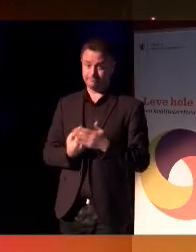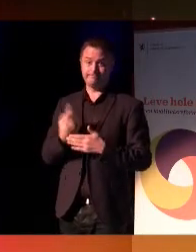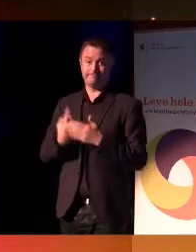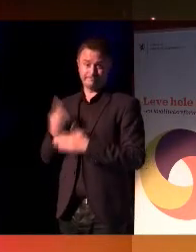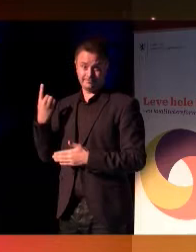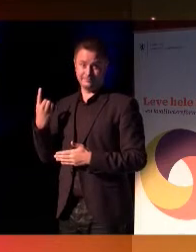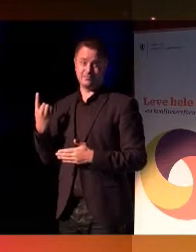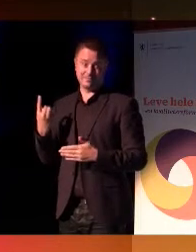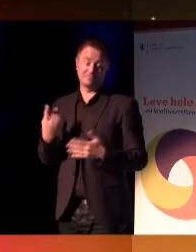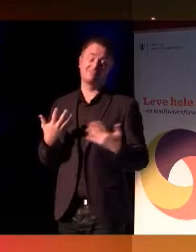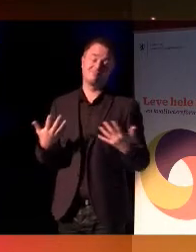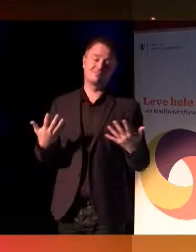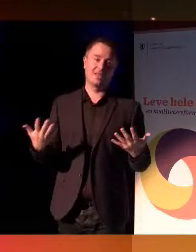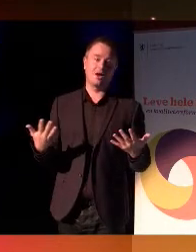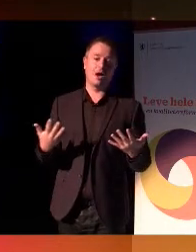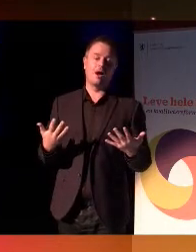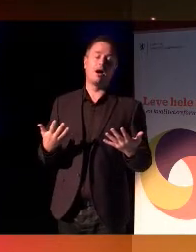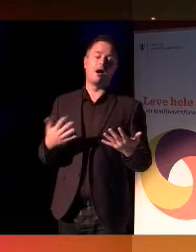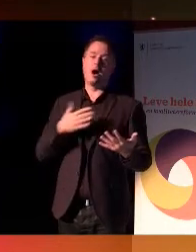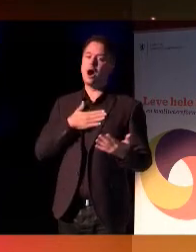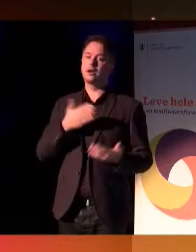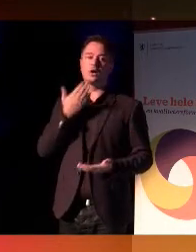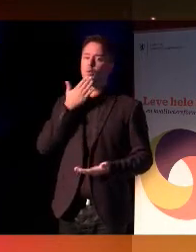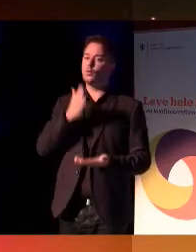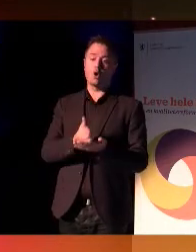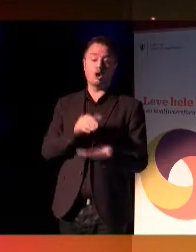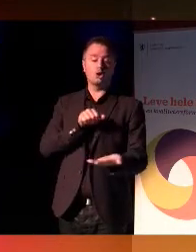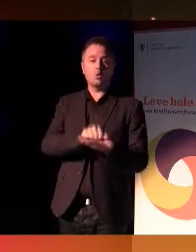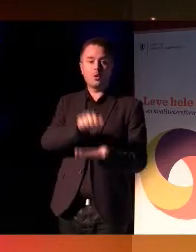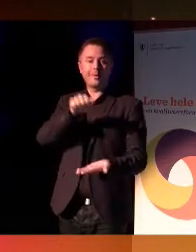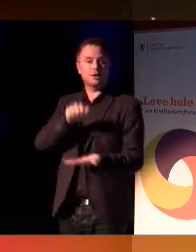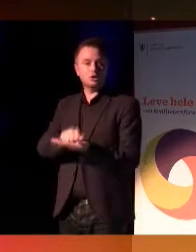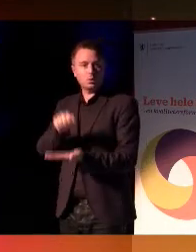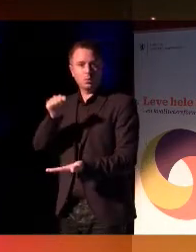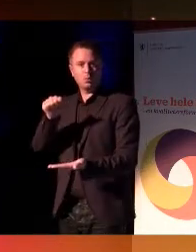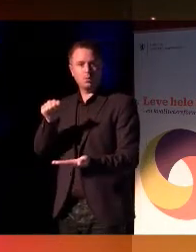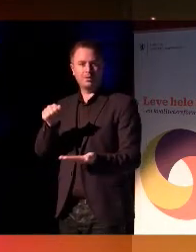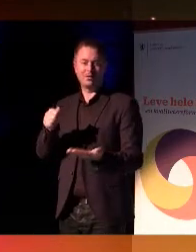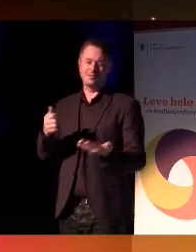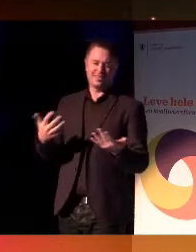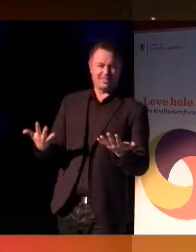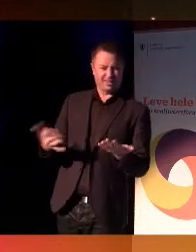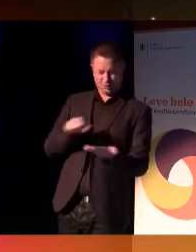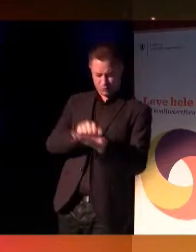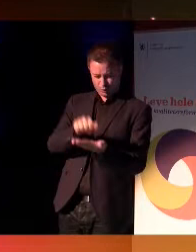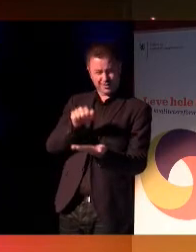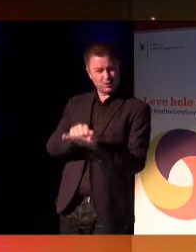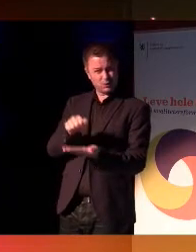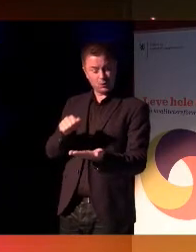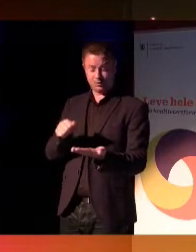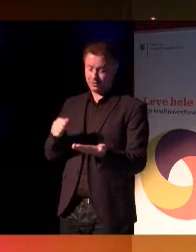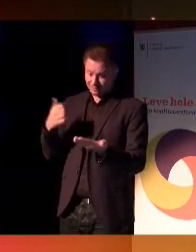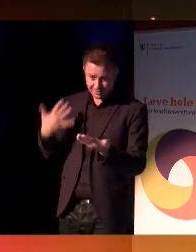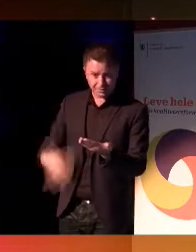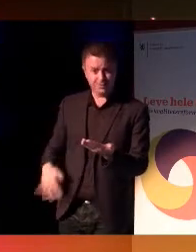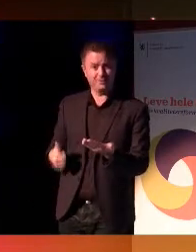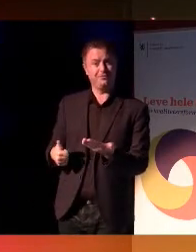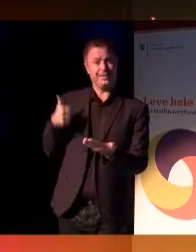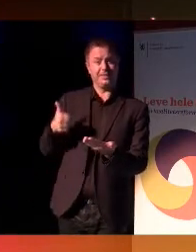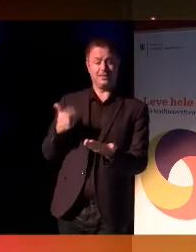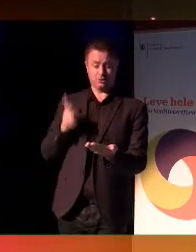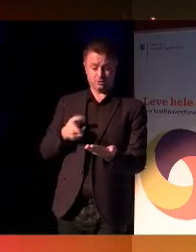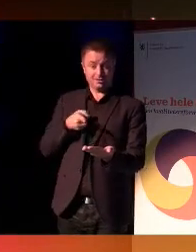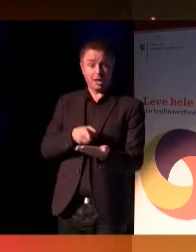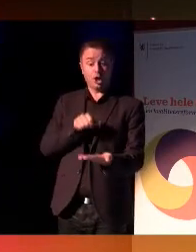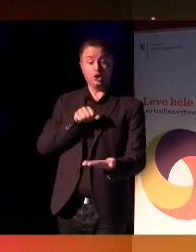det forekommer. Og så kan man si at ja, hva er det med denne dokumentasjonen? Jo, den er viktig. For den både dokumenterer